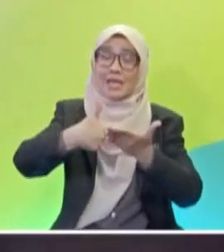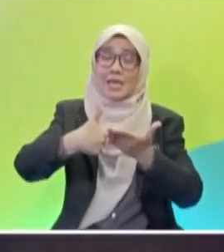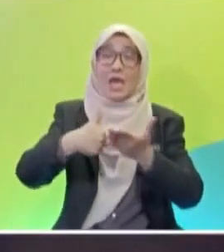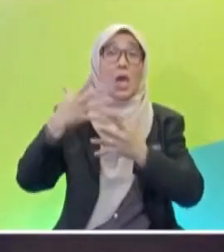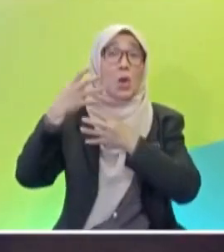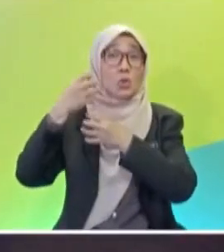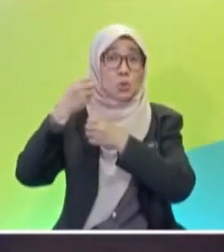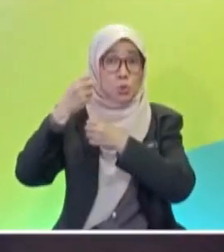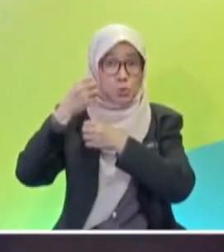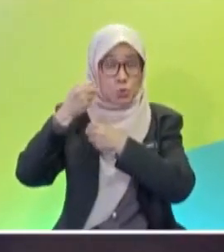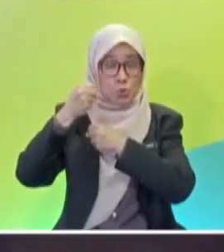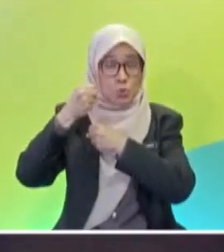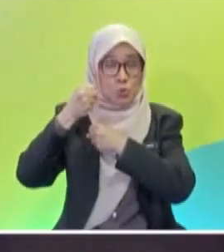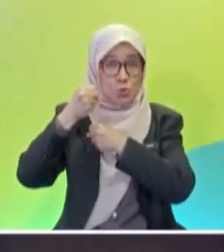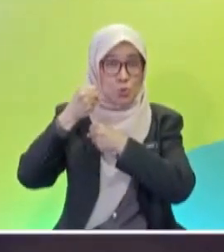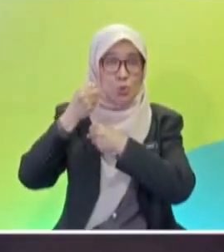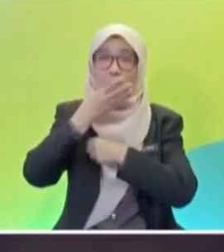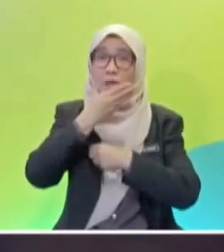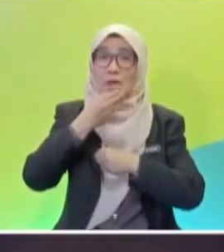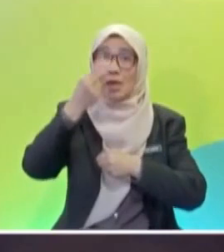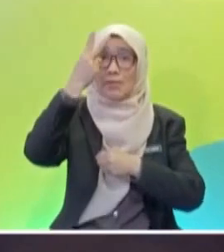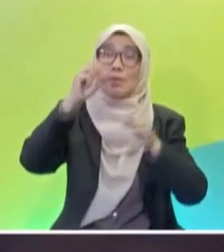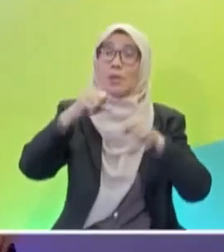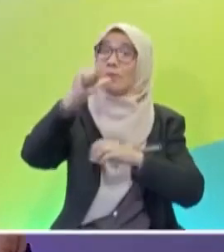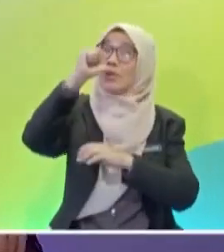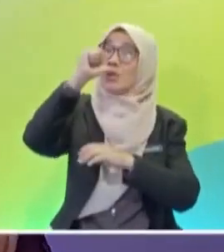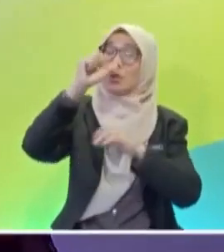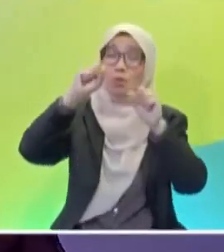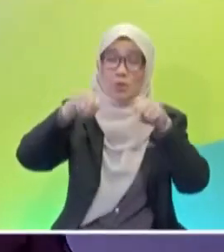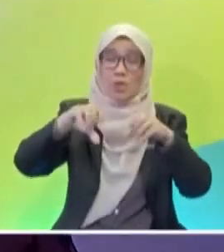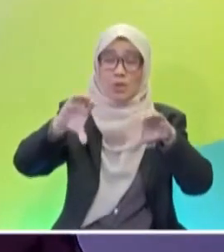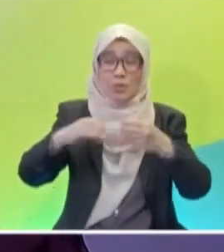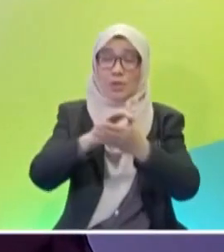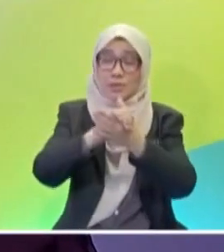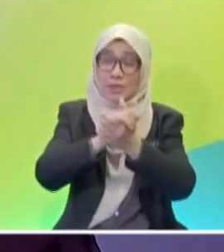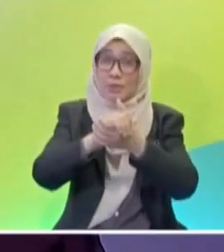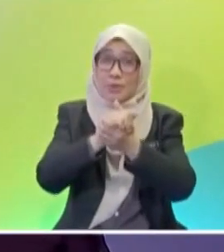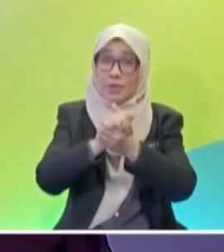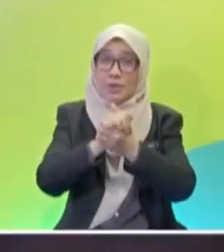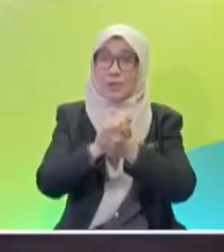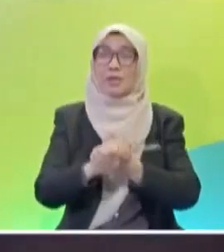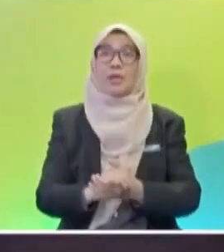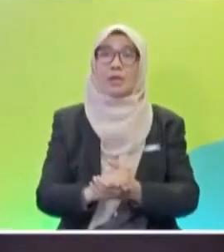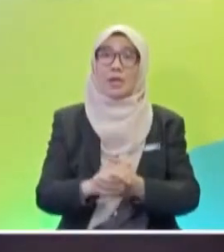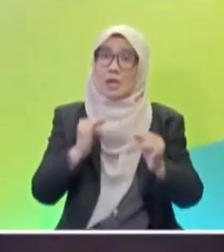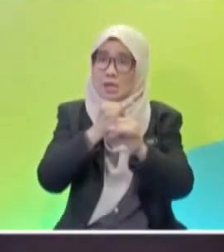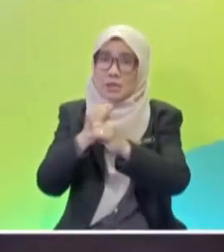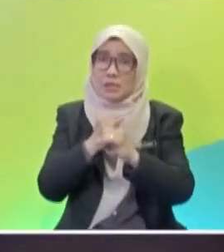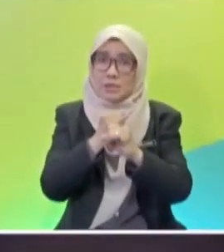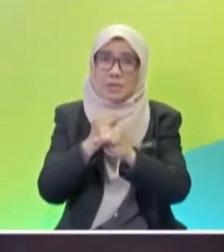sabun betul susu kambing Oke kalau kambing kita ternak di kawasan mana